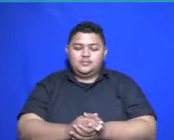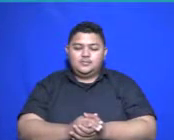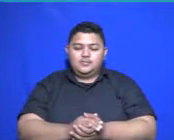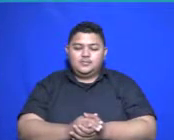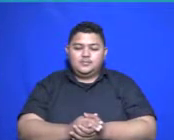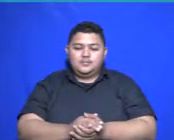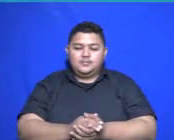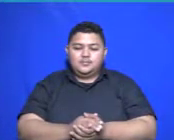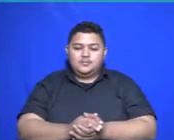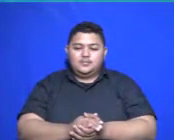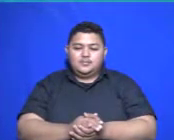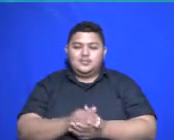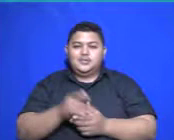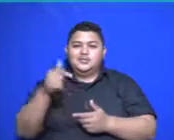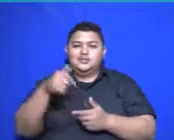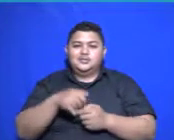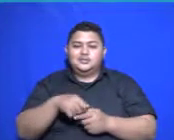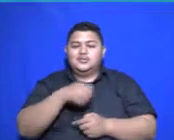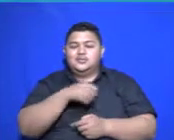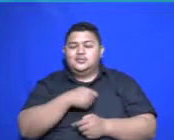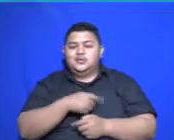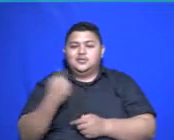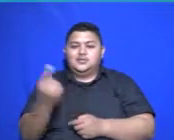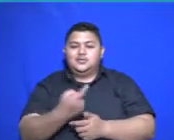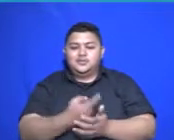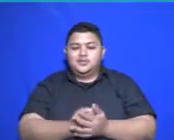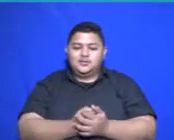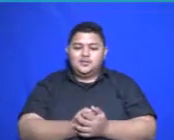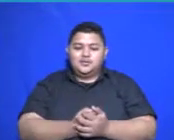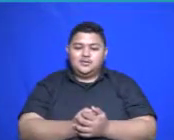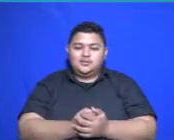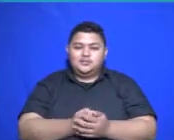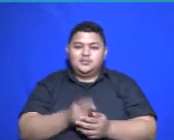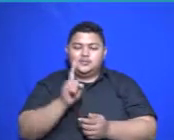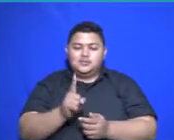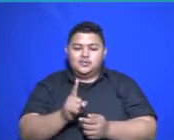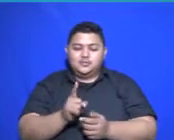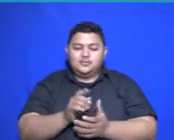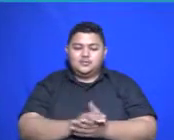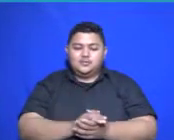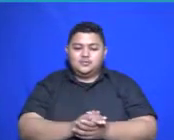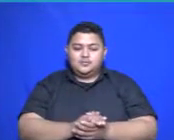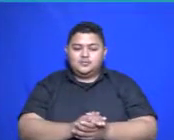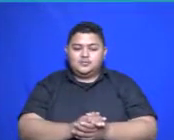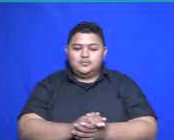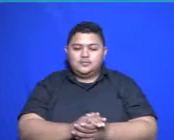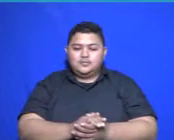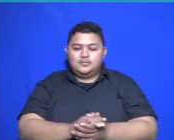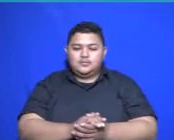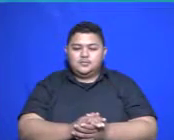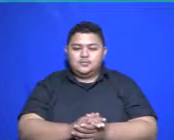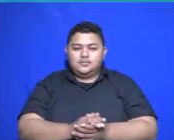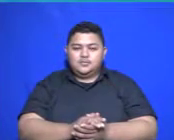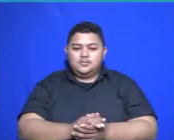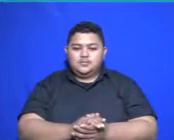ada di kementerian kami adalah satu, di samping pemerataan itu ada di